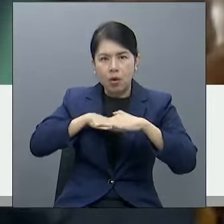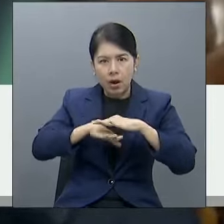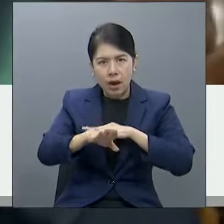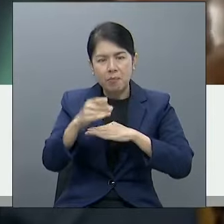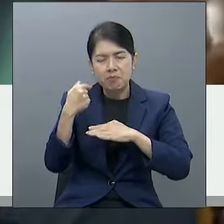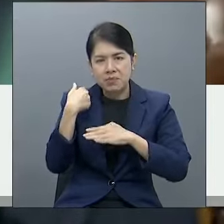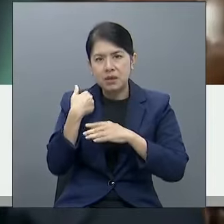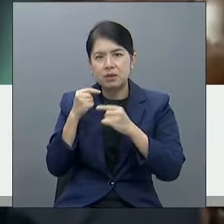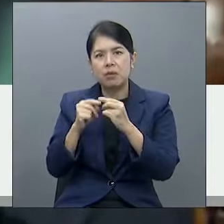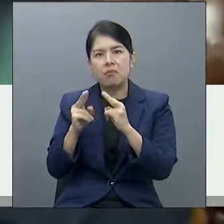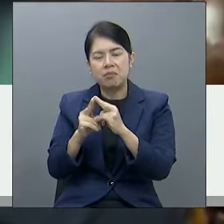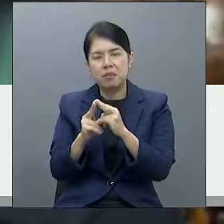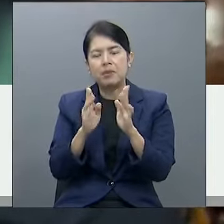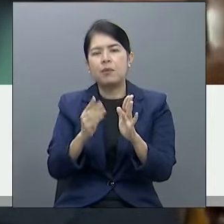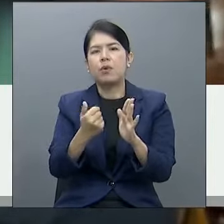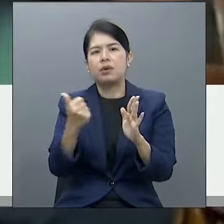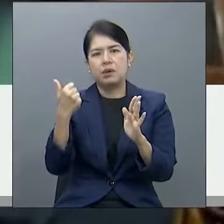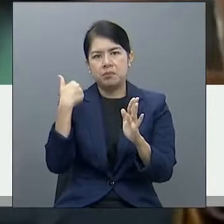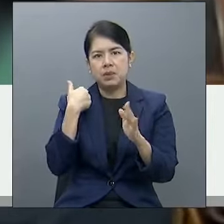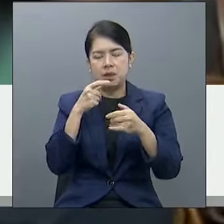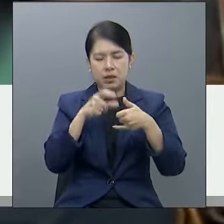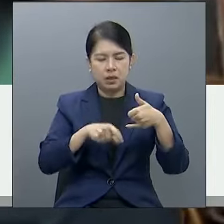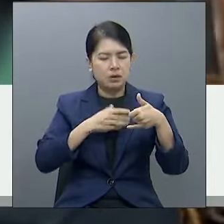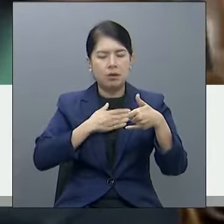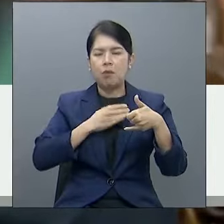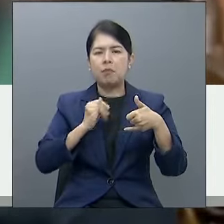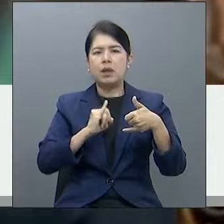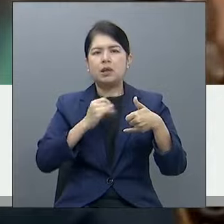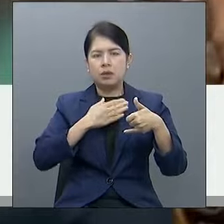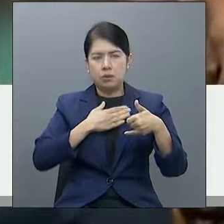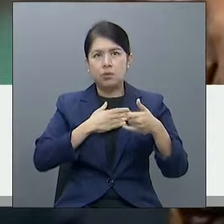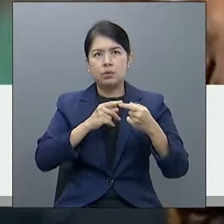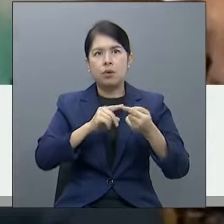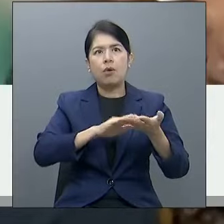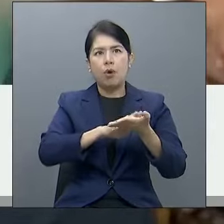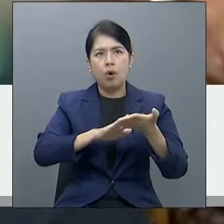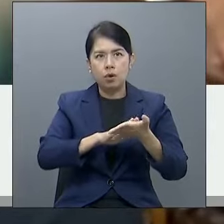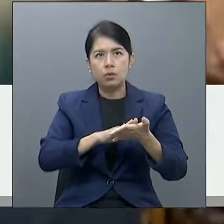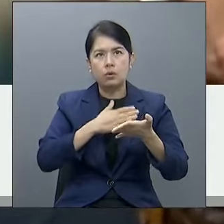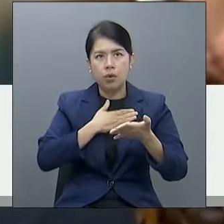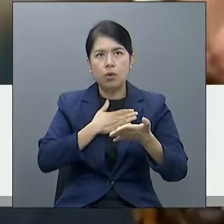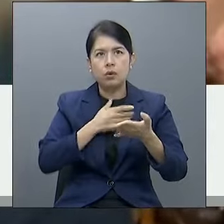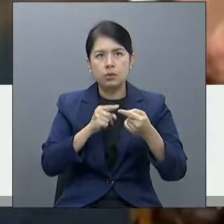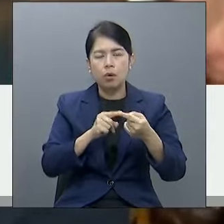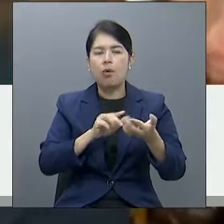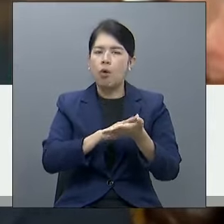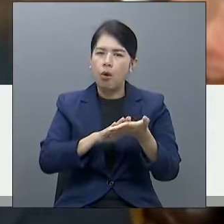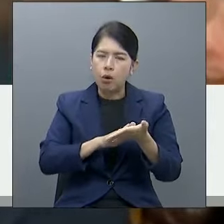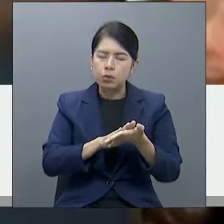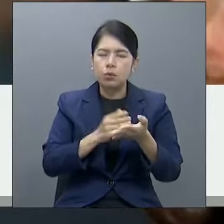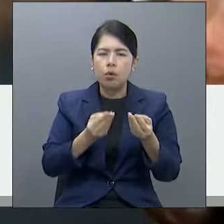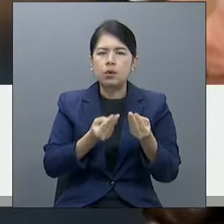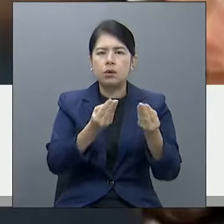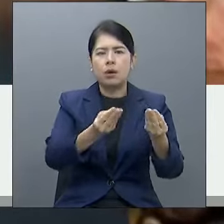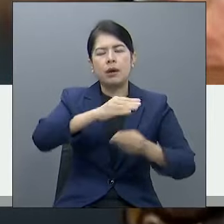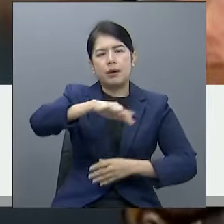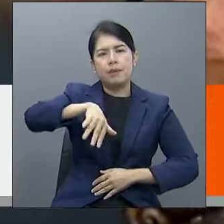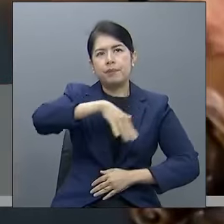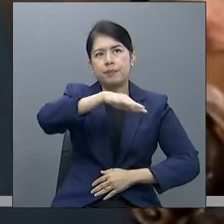นที่หนูทำตัวไม่ดีต่อทุกคนต่อไม่ขอโทษครั้งนี้แต่หนูไม่รู้เรื่องจ